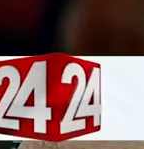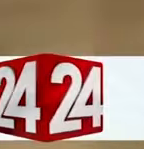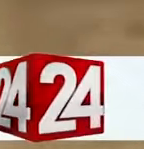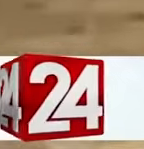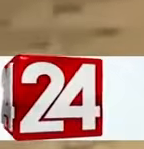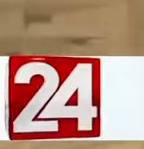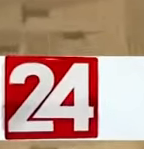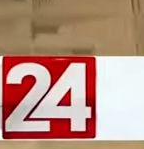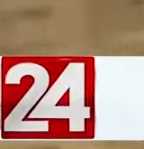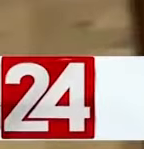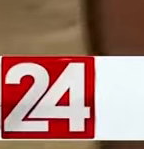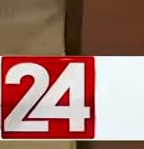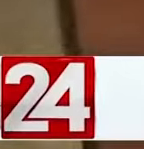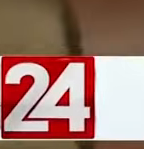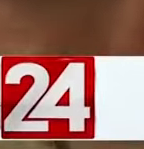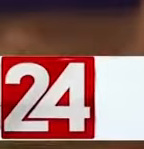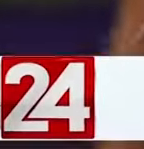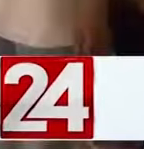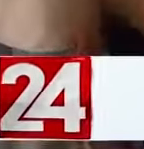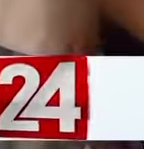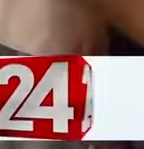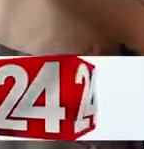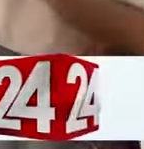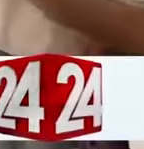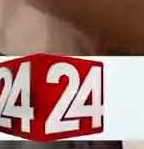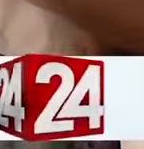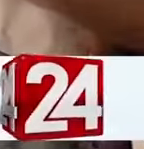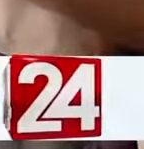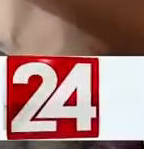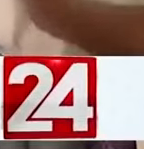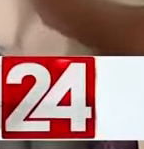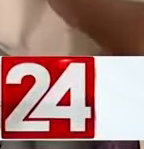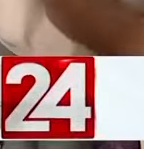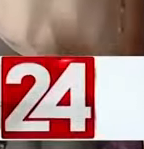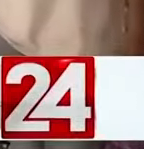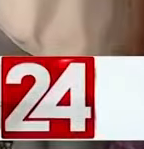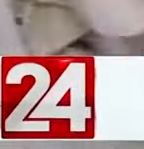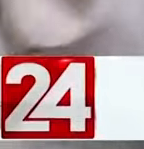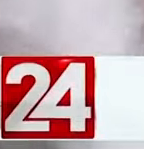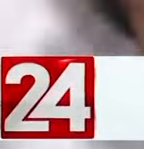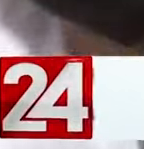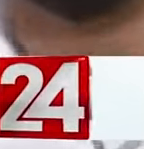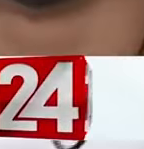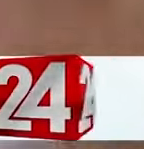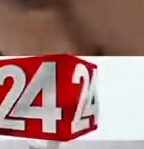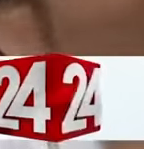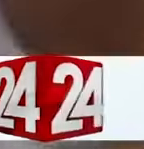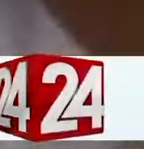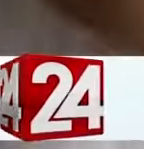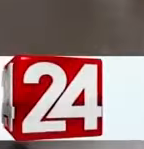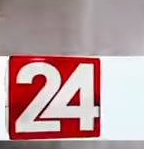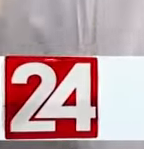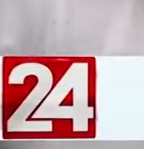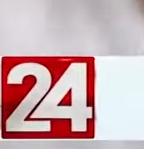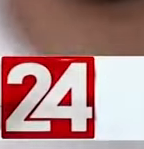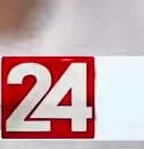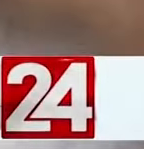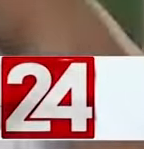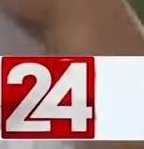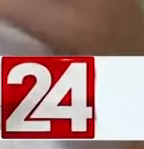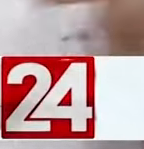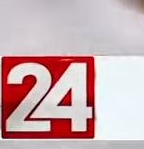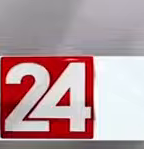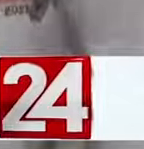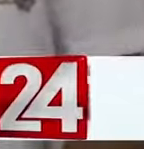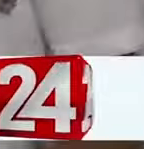maagang Pamasko para sa mahigit 100 persons deprived of liberty at kanilang mga mahal sa buhay sa